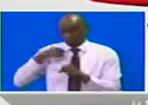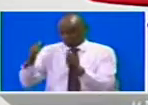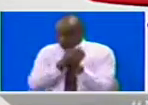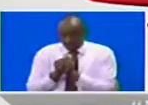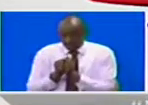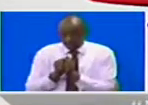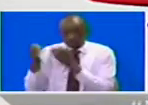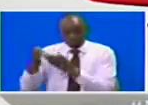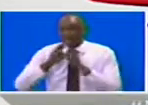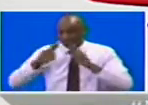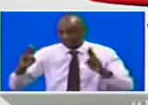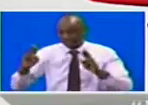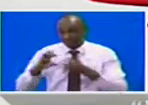pamoja.